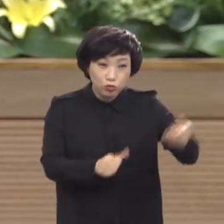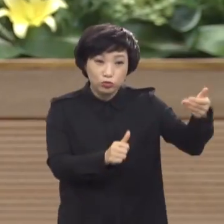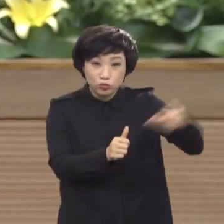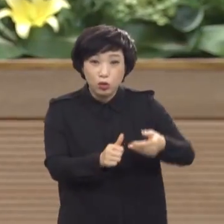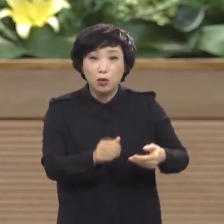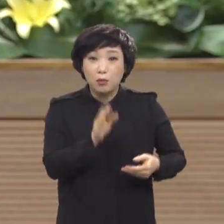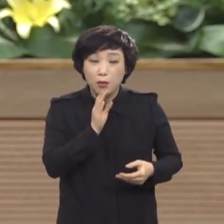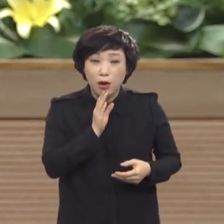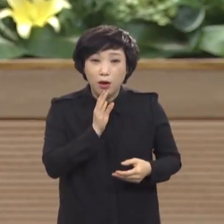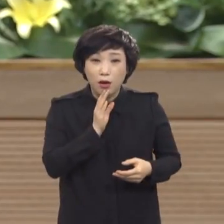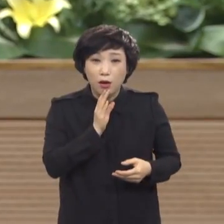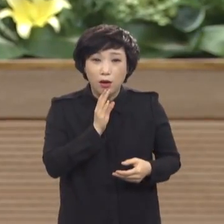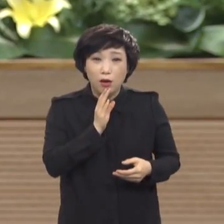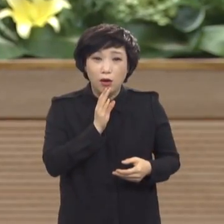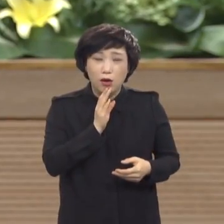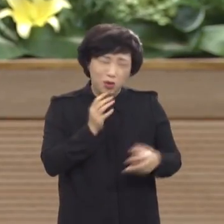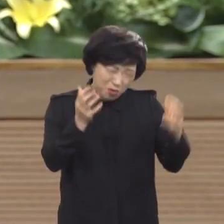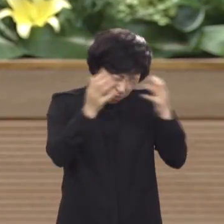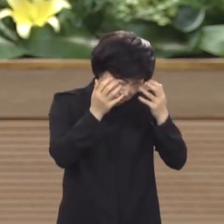저주받고